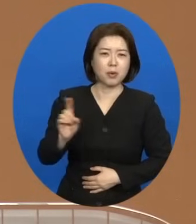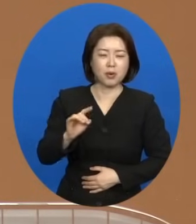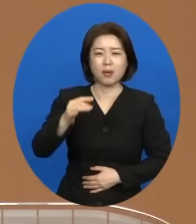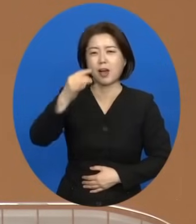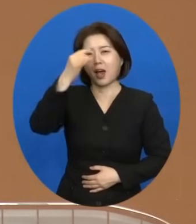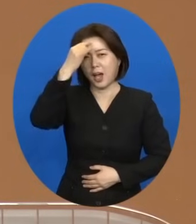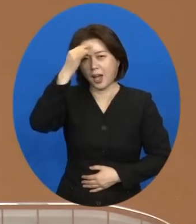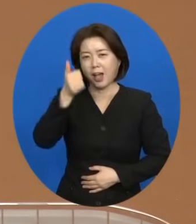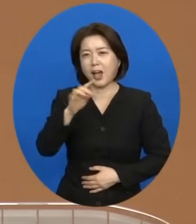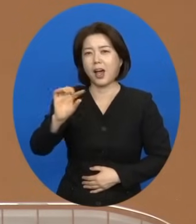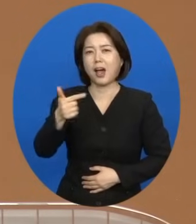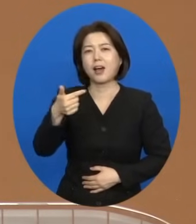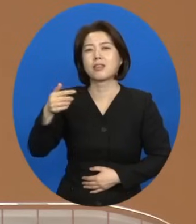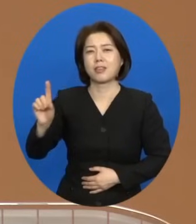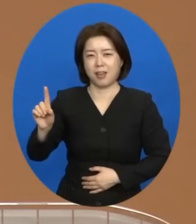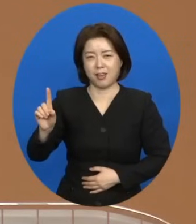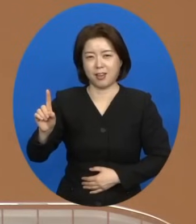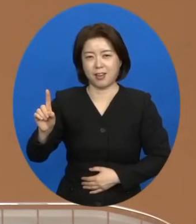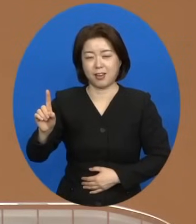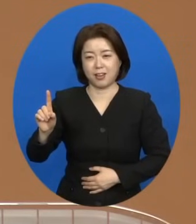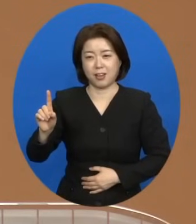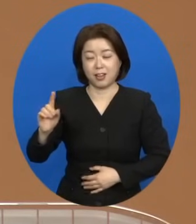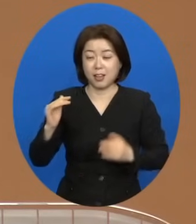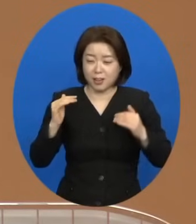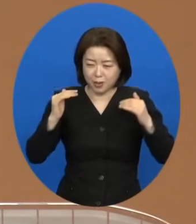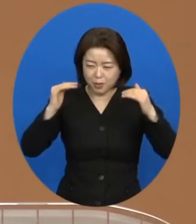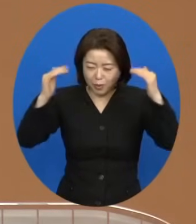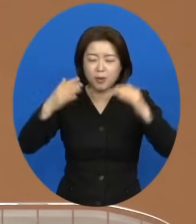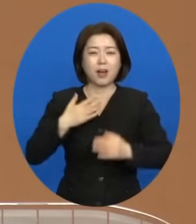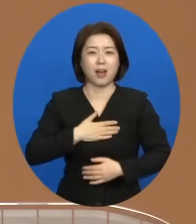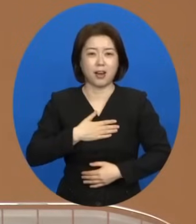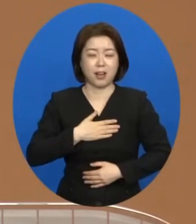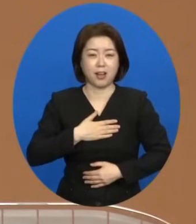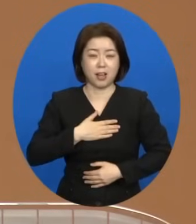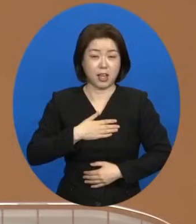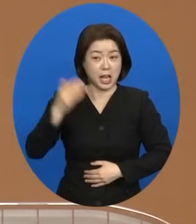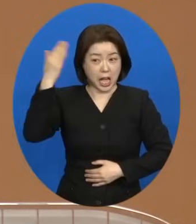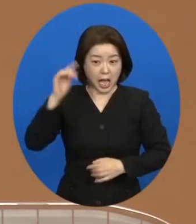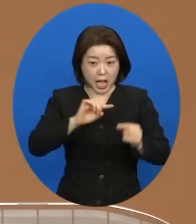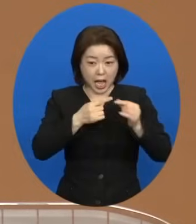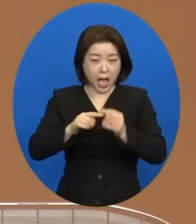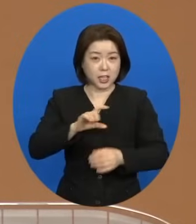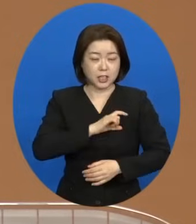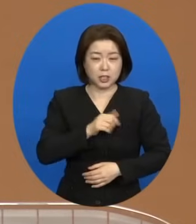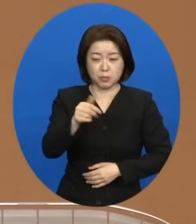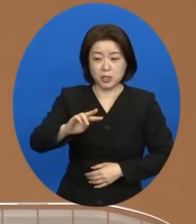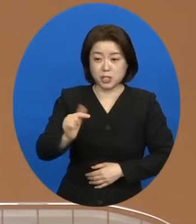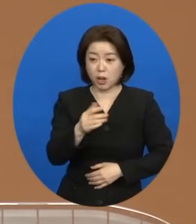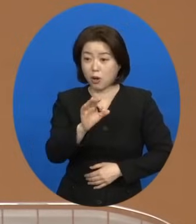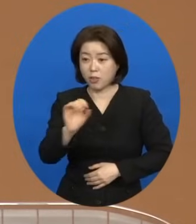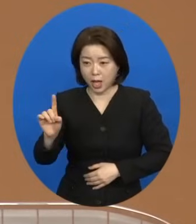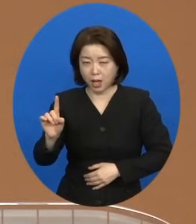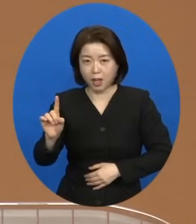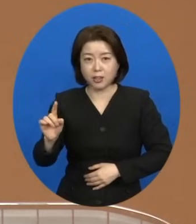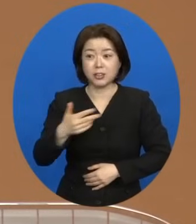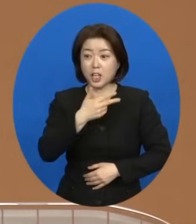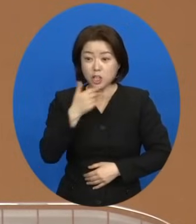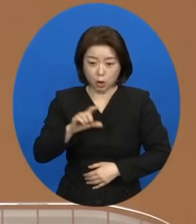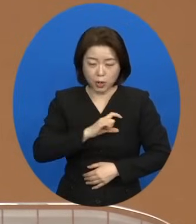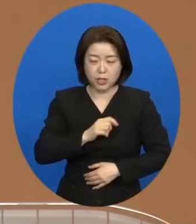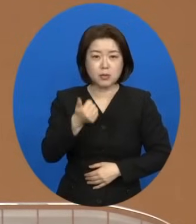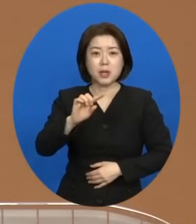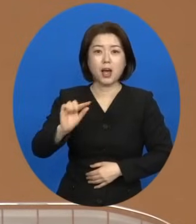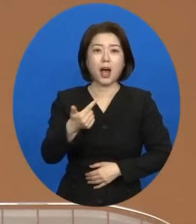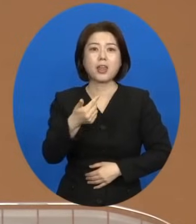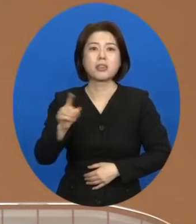한나 한나 나중에 알았어요 한글 이름은 현데 영어 이름이 한나예 아 제 인생에